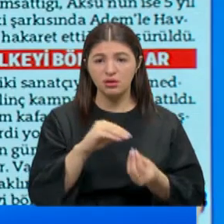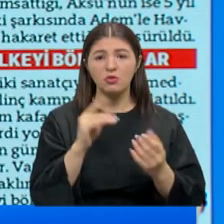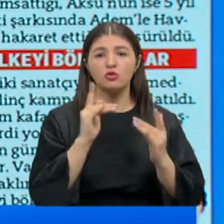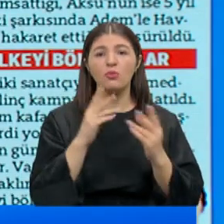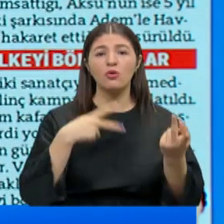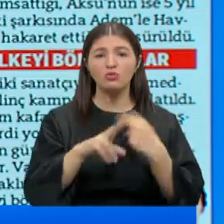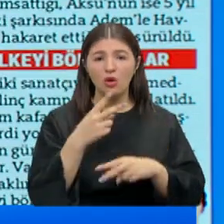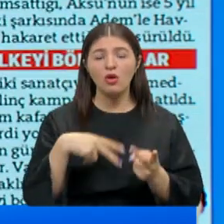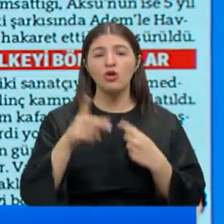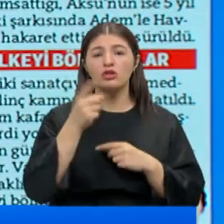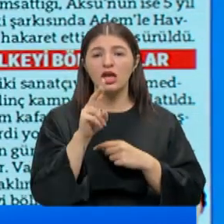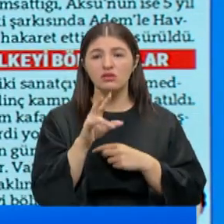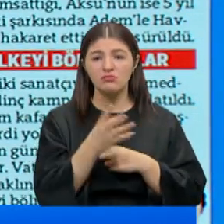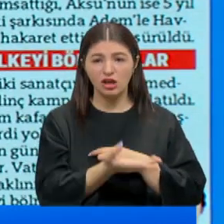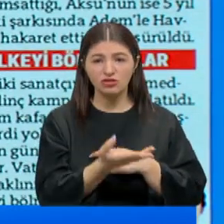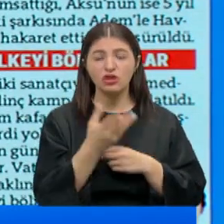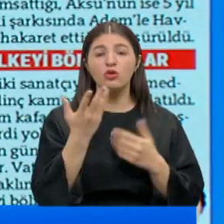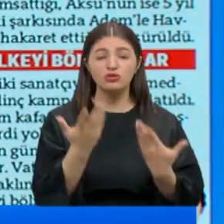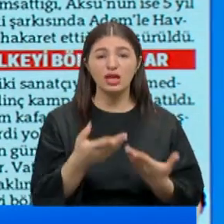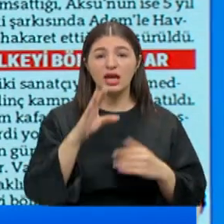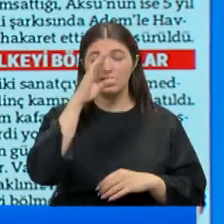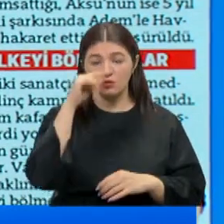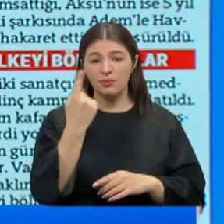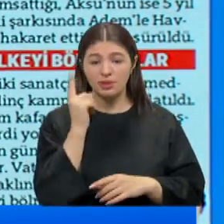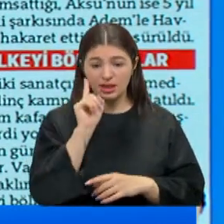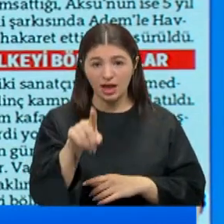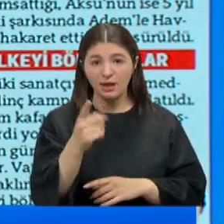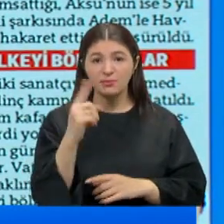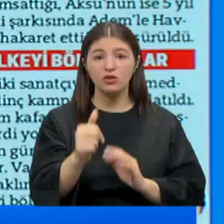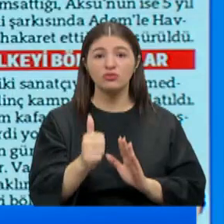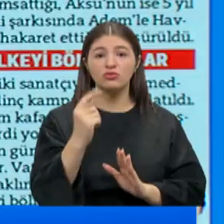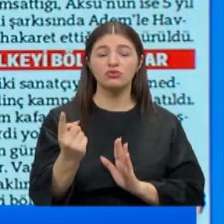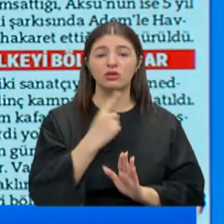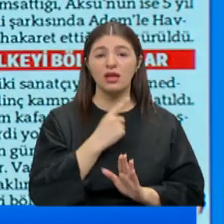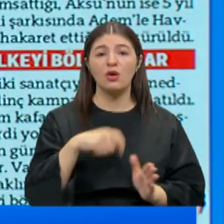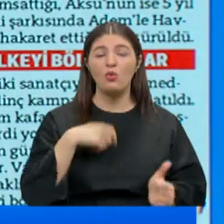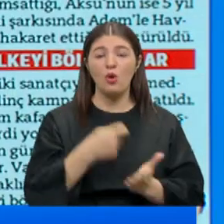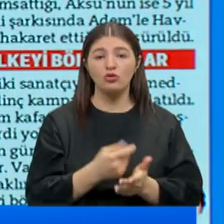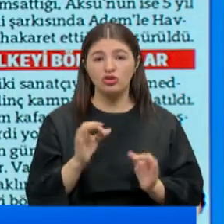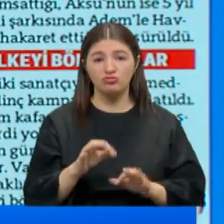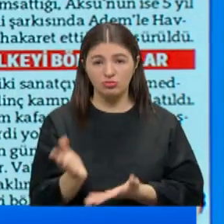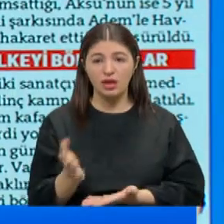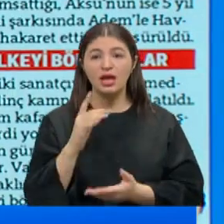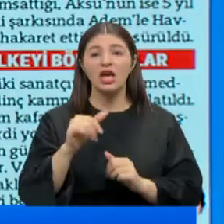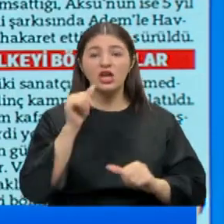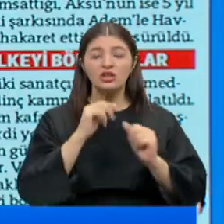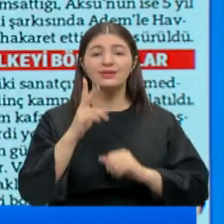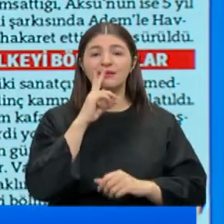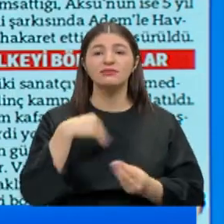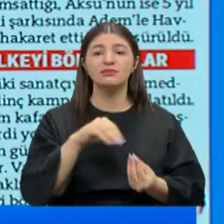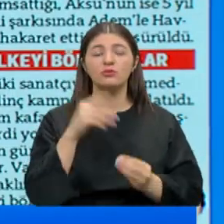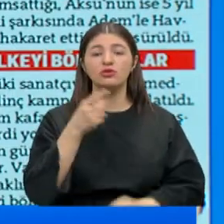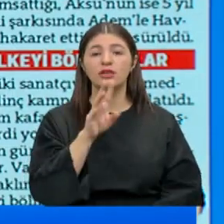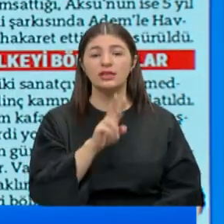köprü otoyolu 125 zam gelmiş Üstelik İstanbul'da bir giderken bir de dönerken ödüyoruz artık İçki ve